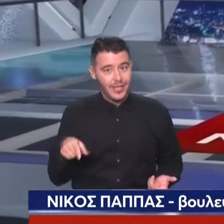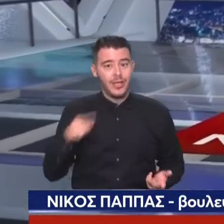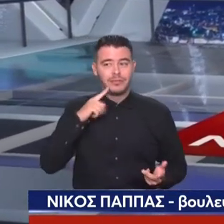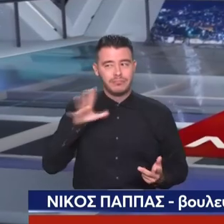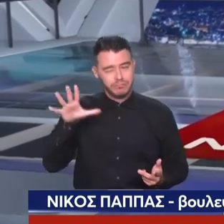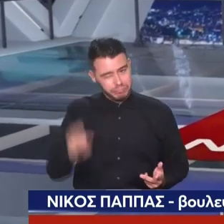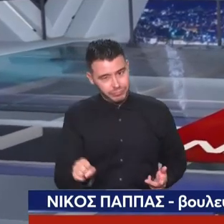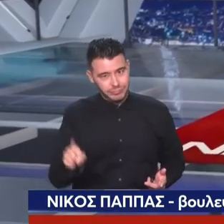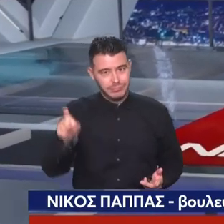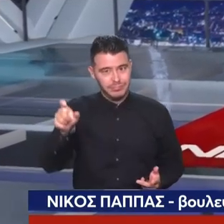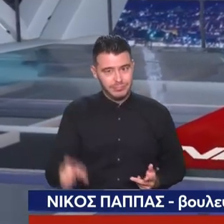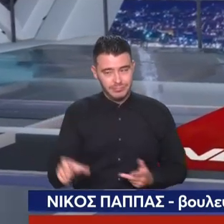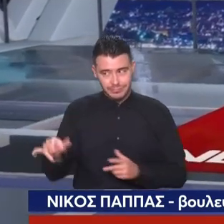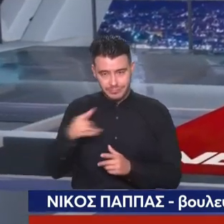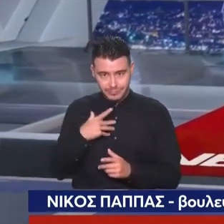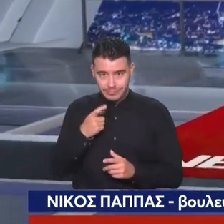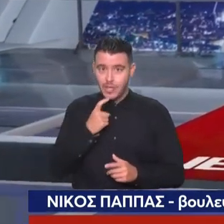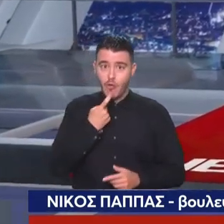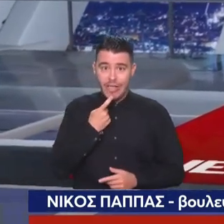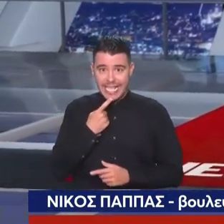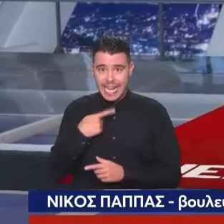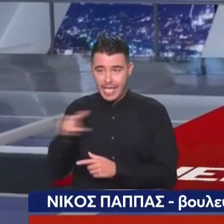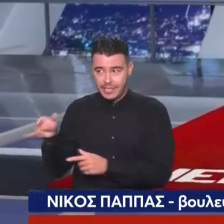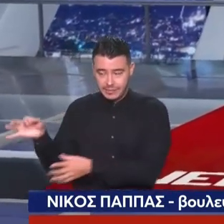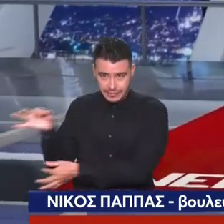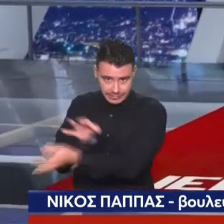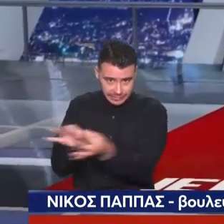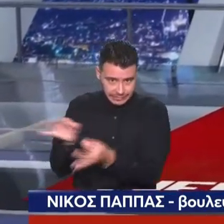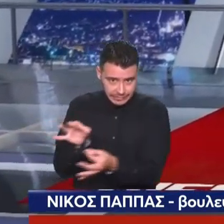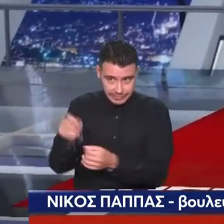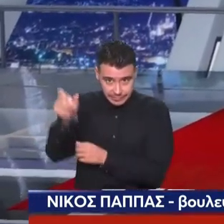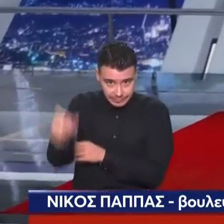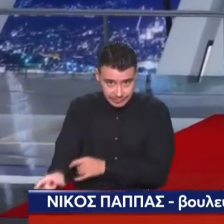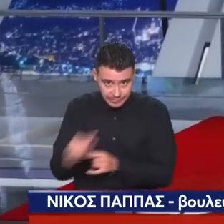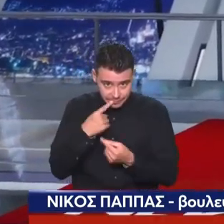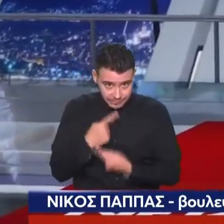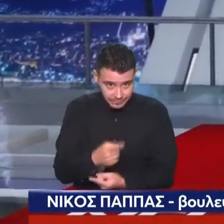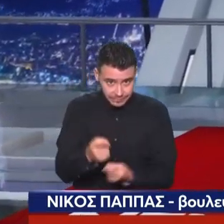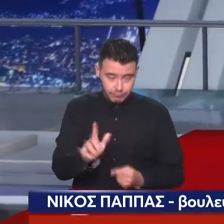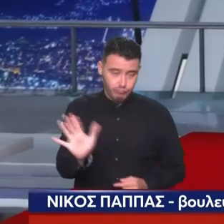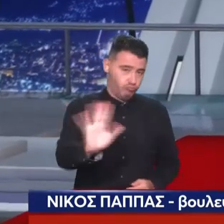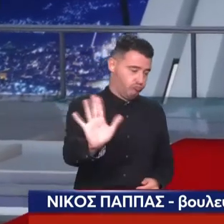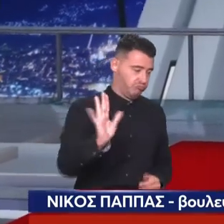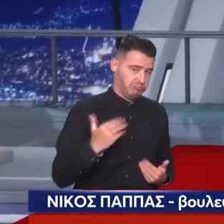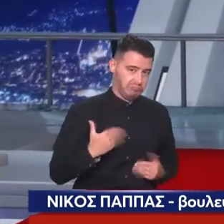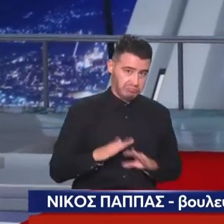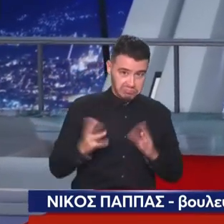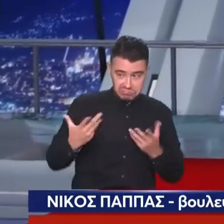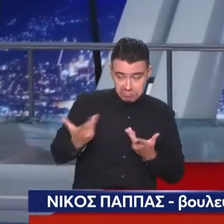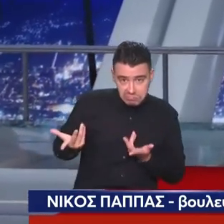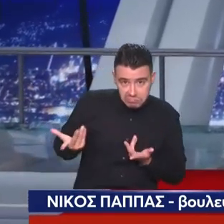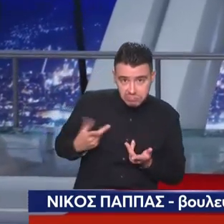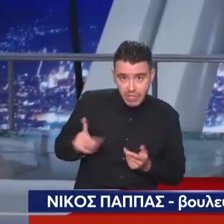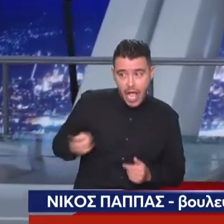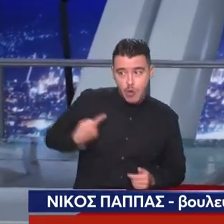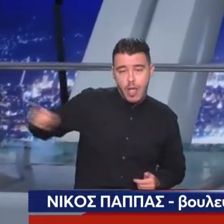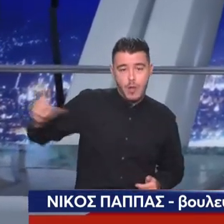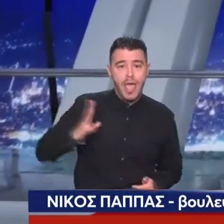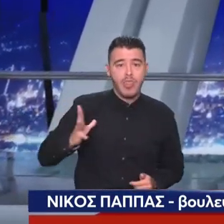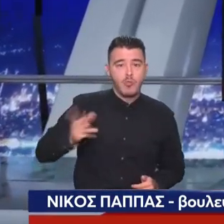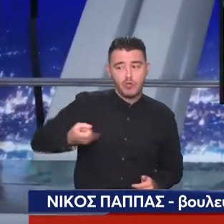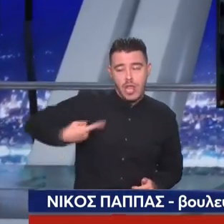είναι έτσι. Ο Στέφανος έχει τη δική του παρουσία, εγώ τη δική μου. Δεν ταυτιζόμαστε σε όλα όπως αντιλαμβάνεστε. Θεωρώ όμως ότι σε αυτή τη φάση είναι η ενδεδειγμένη